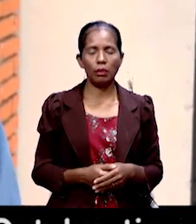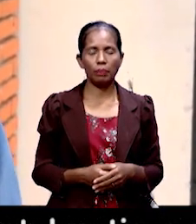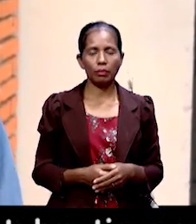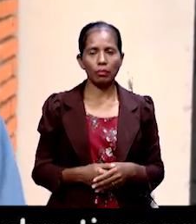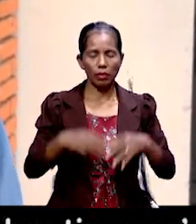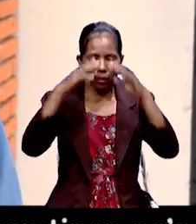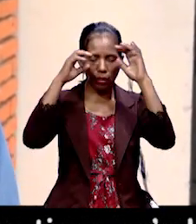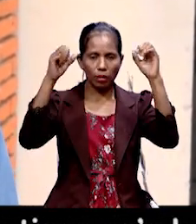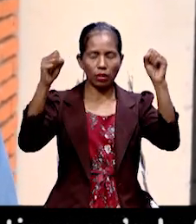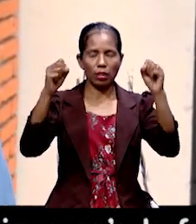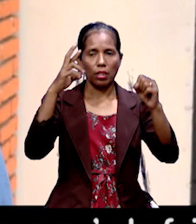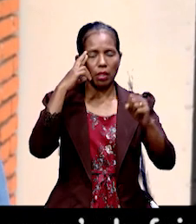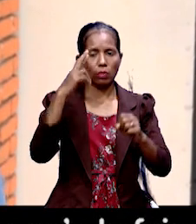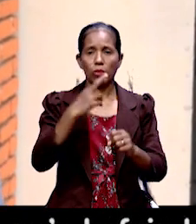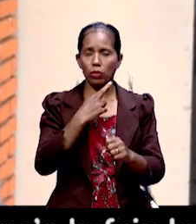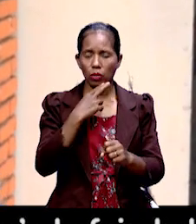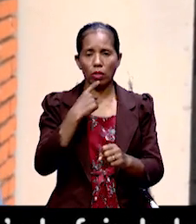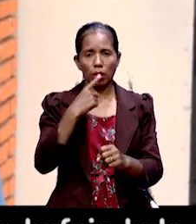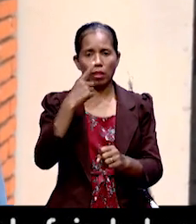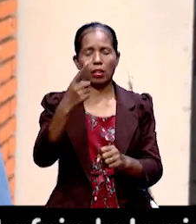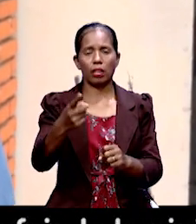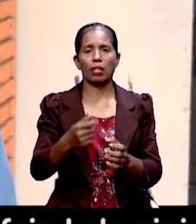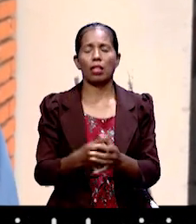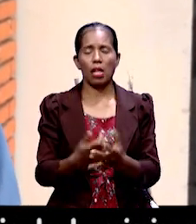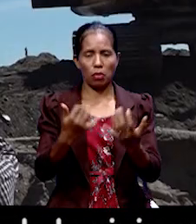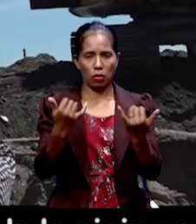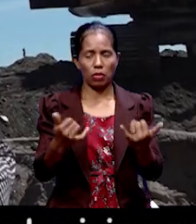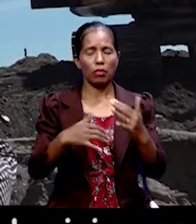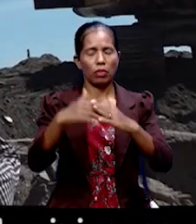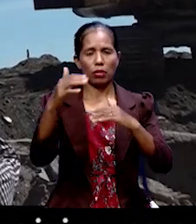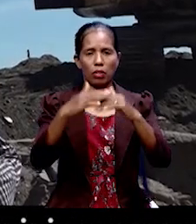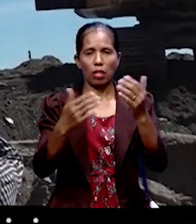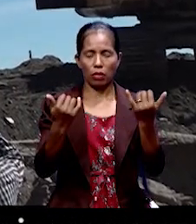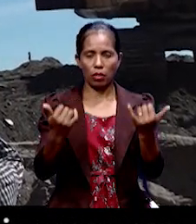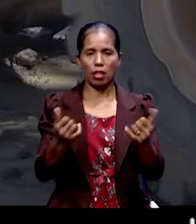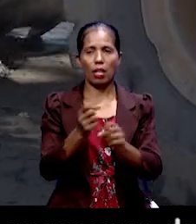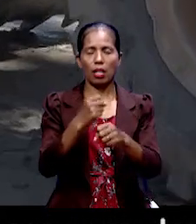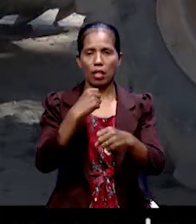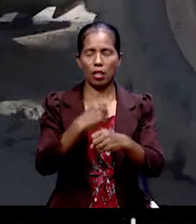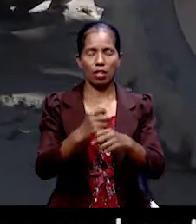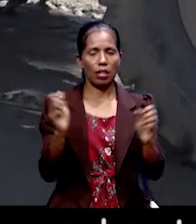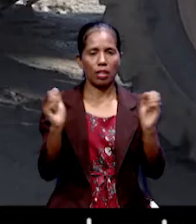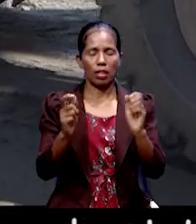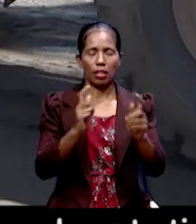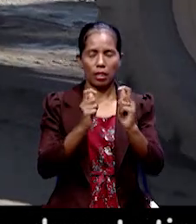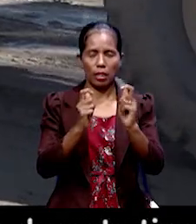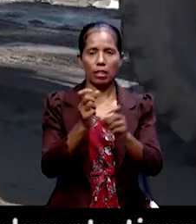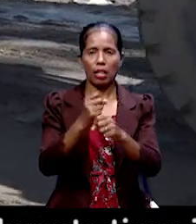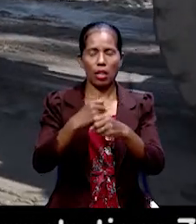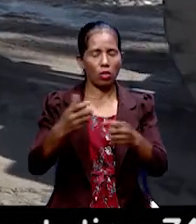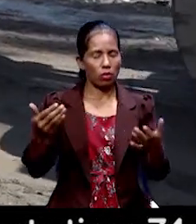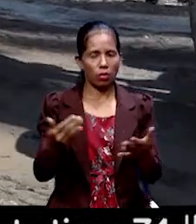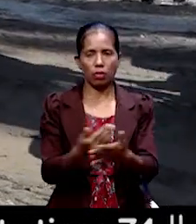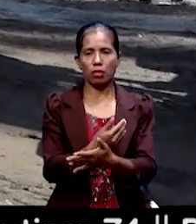Ex-presidente da República José Ramos Horta considera infraestrutura ida agora, né? Bele halo deit manutenção, la liga tenta halo fong, também impossível